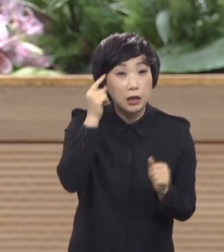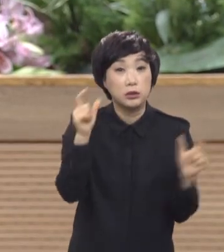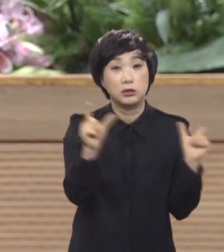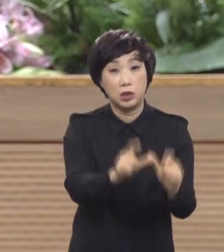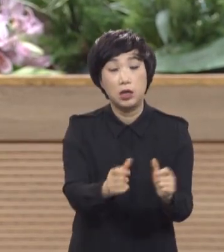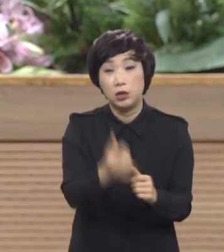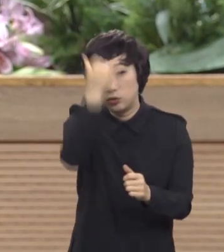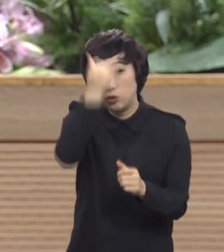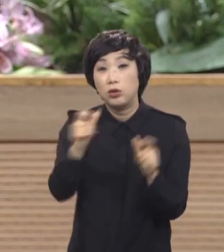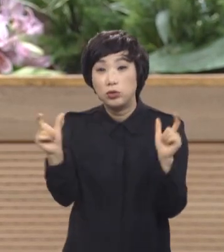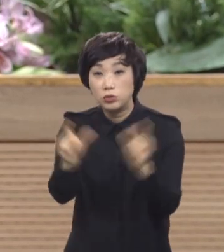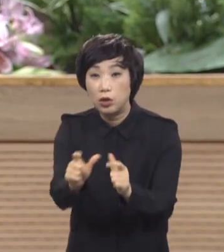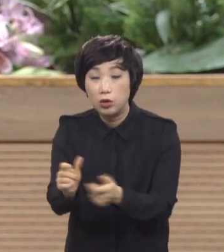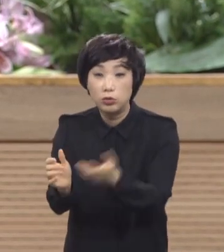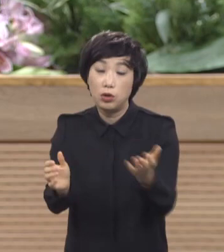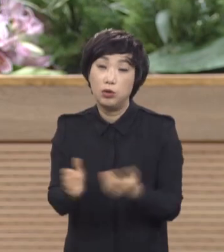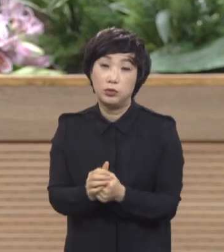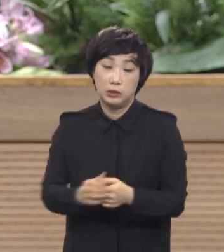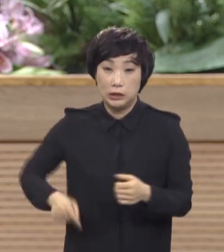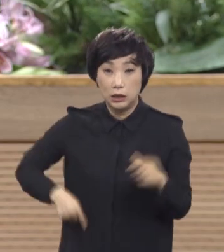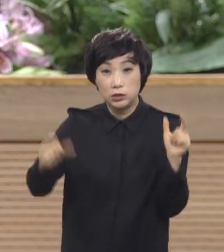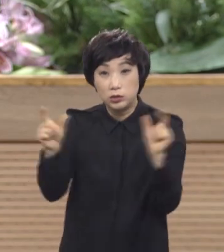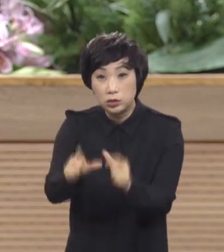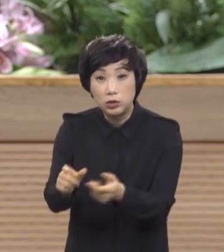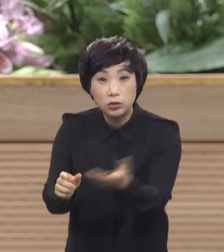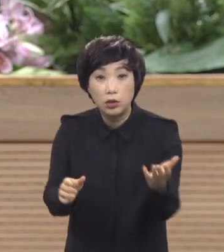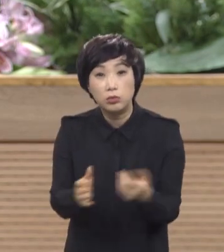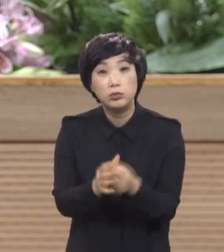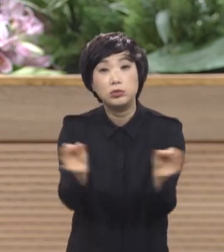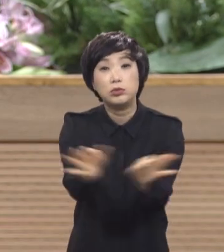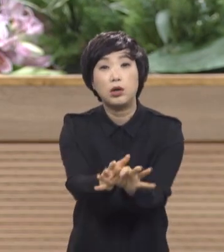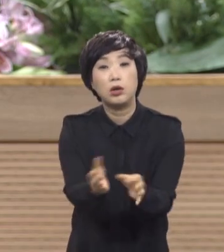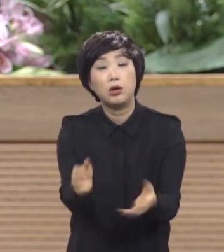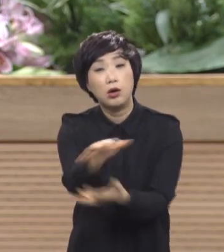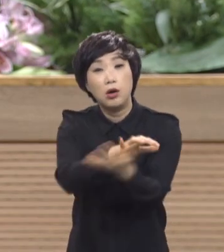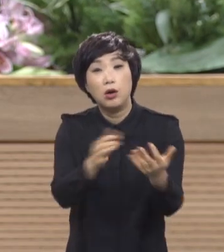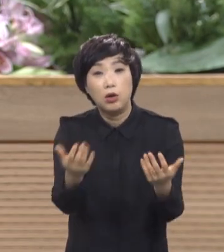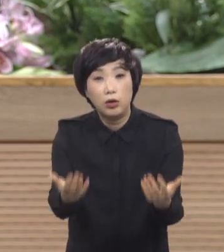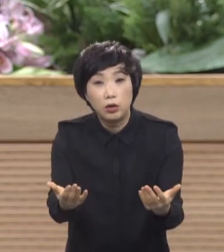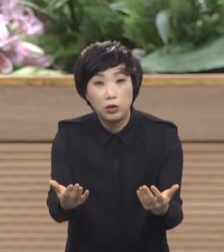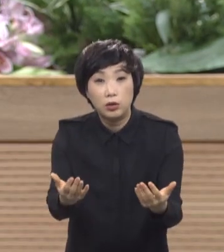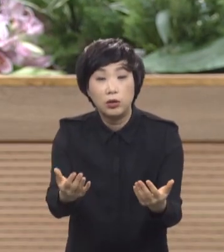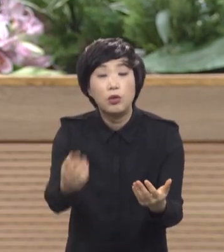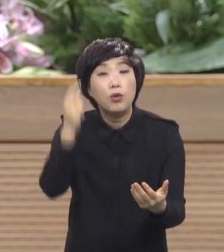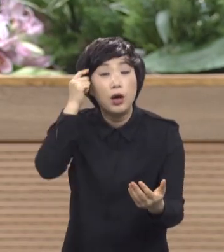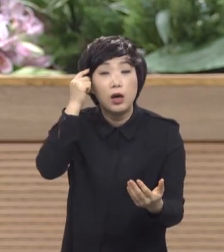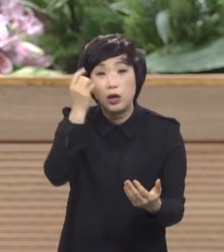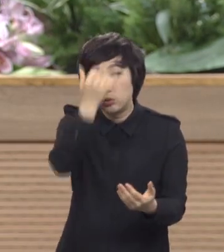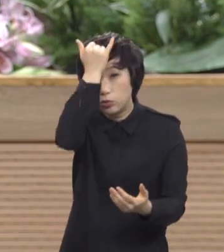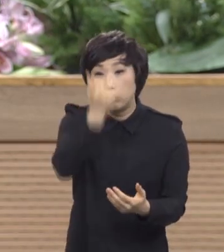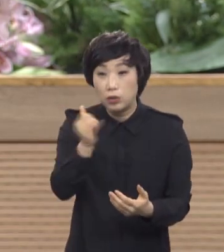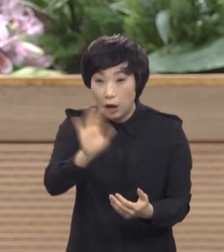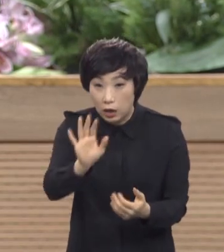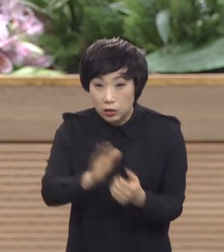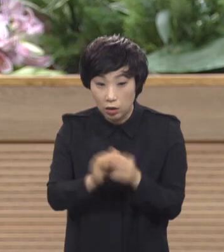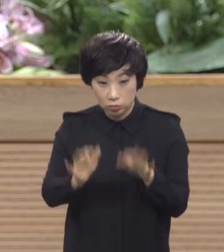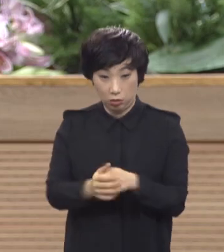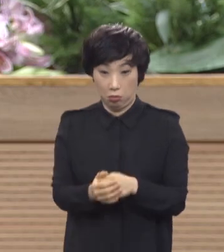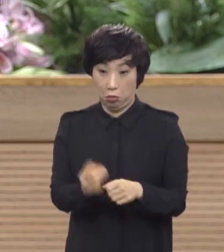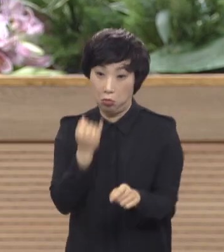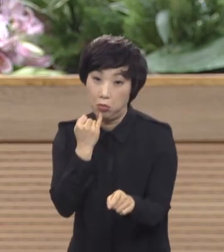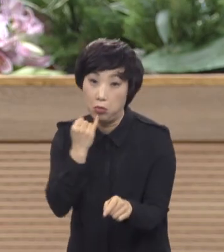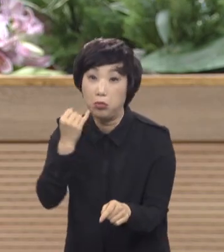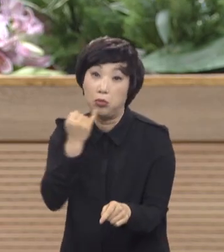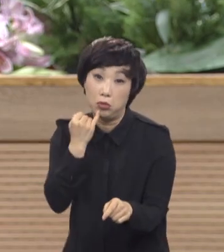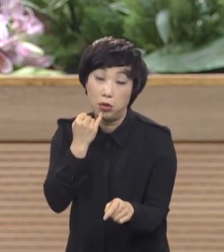윤리가 파괴당하고 양심이 파괴당하면 무엇이냐 도덕 아닌 것들이 질서가 되고